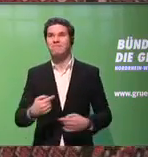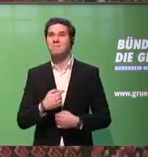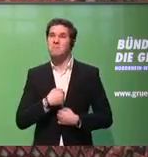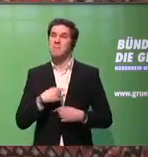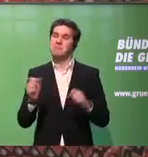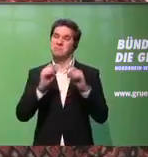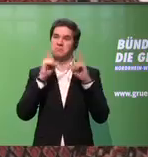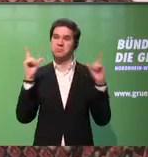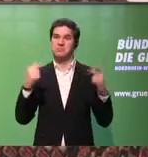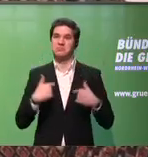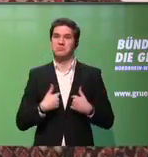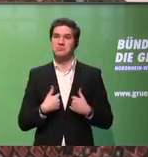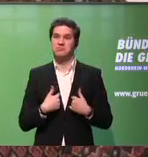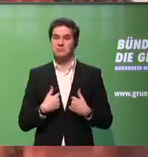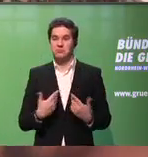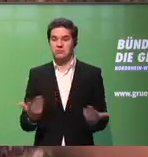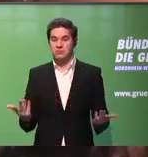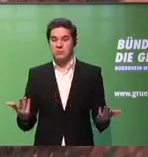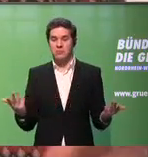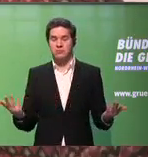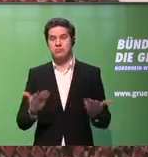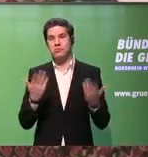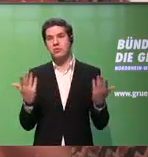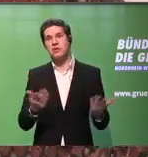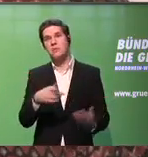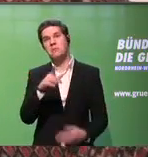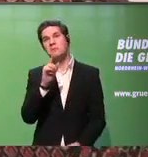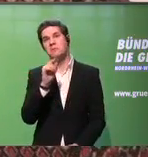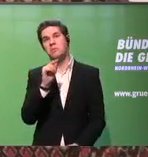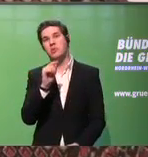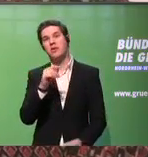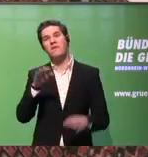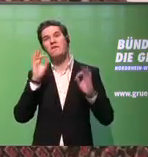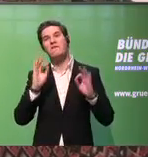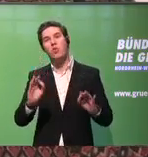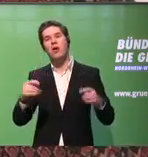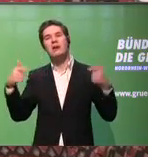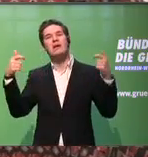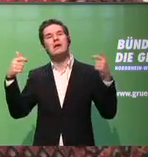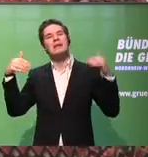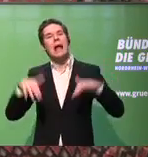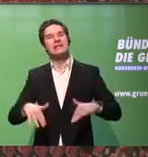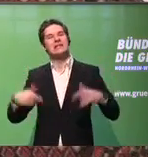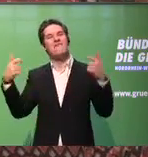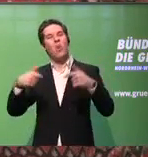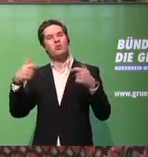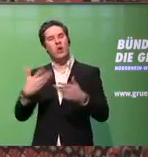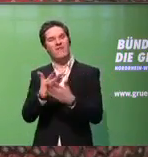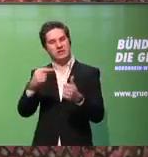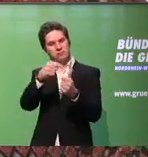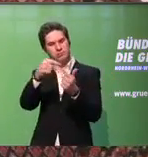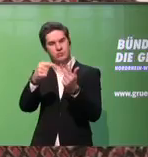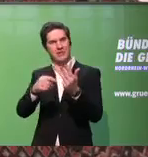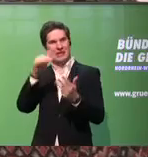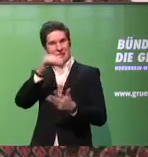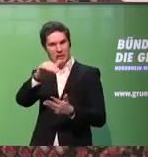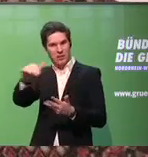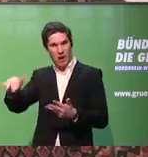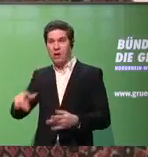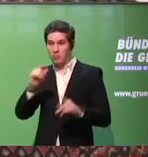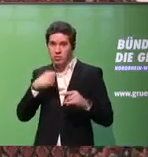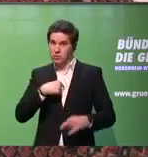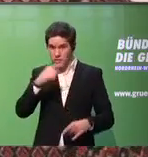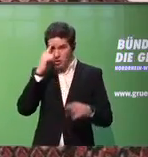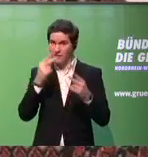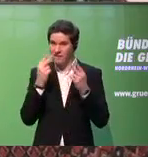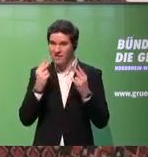alle die Dinge, die zur Daseinsvorsorge gehören, dass die vor Ort in den Kommunen,